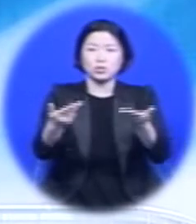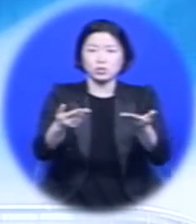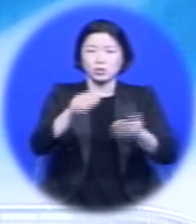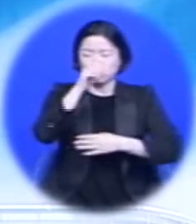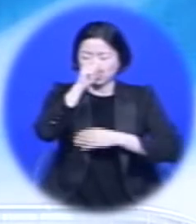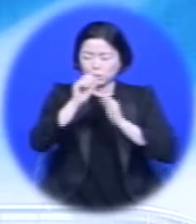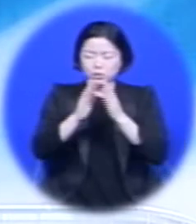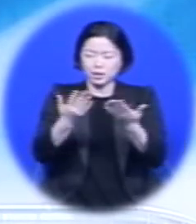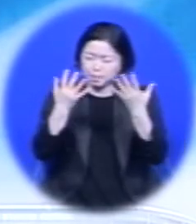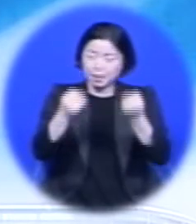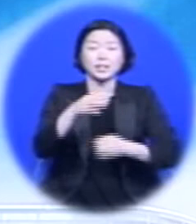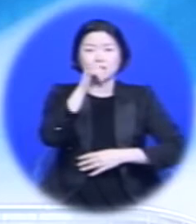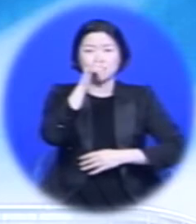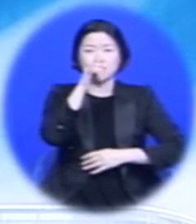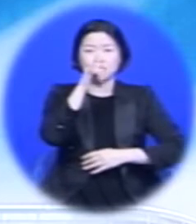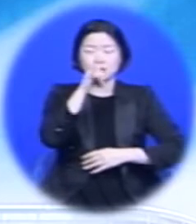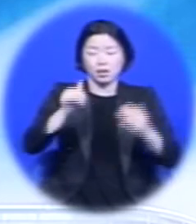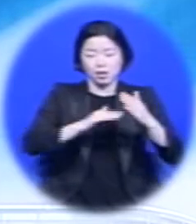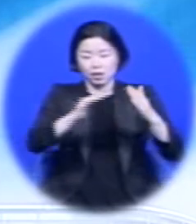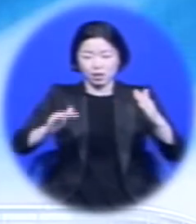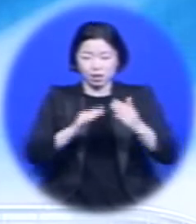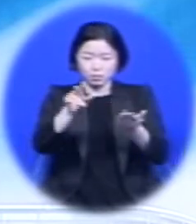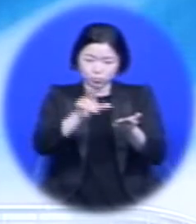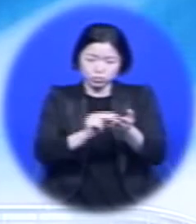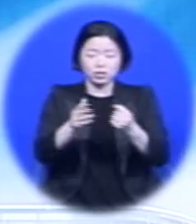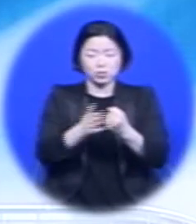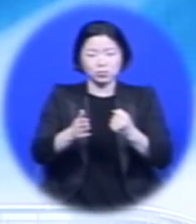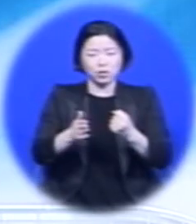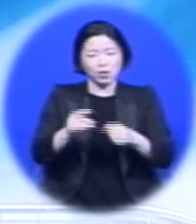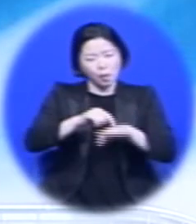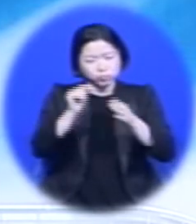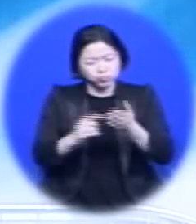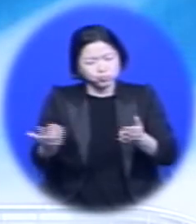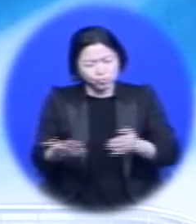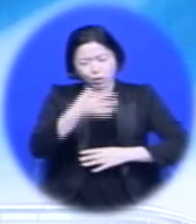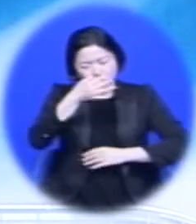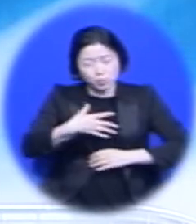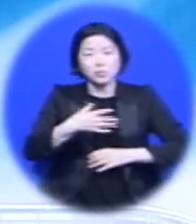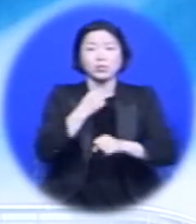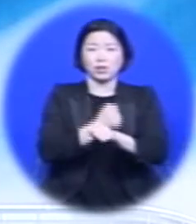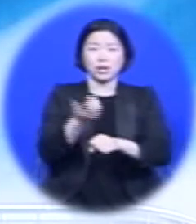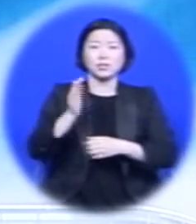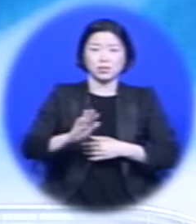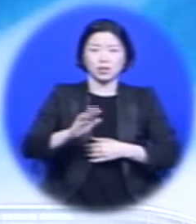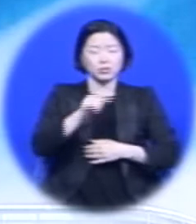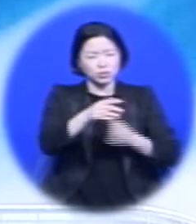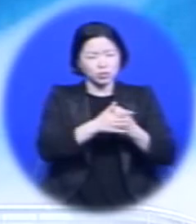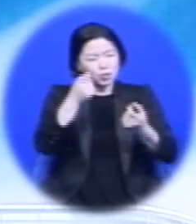그렇게 많은데도 가정 문제 때문에 그렇게 속상해하고 힘들어하고 그것 때문에